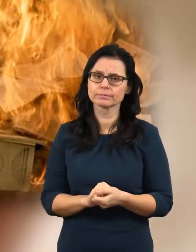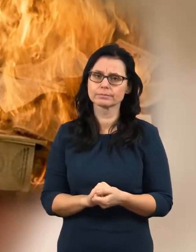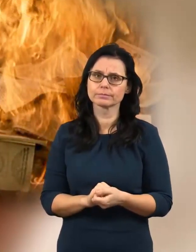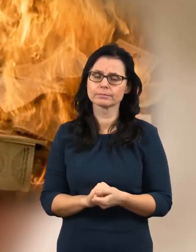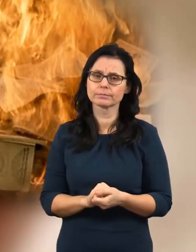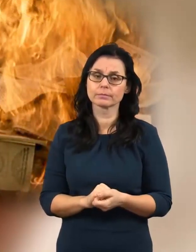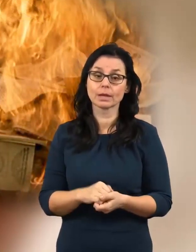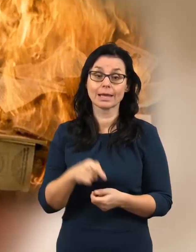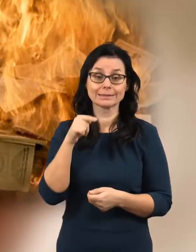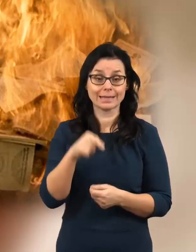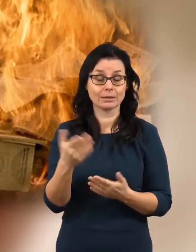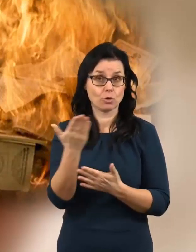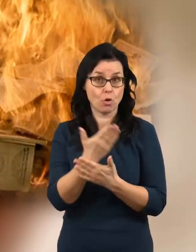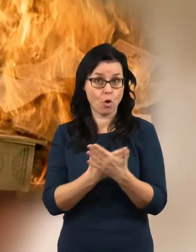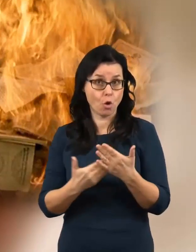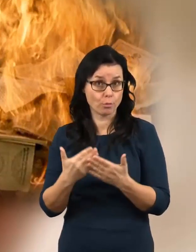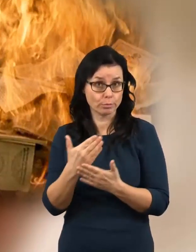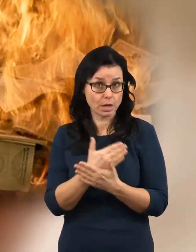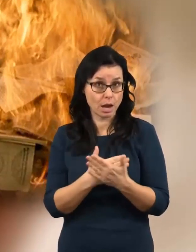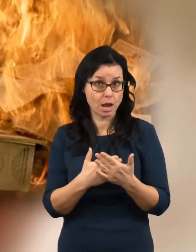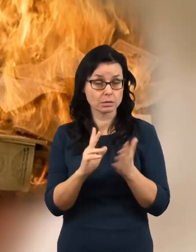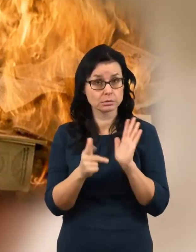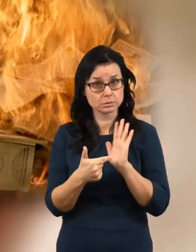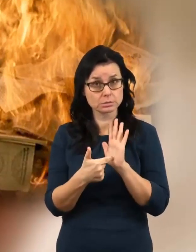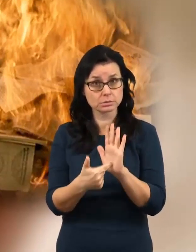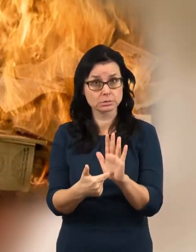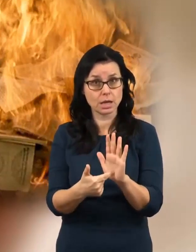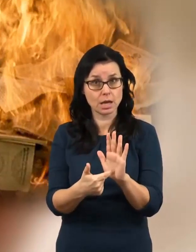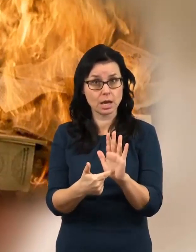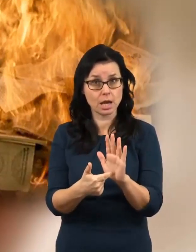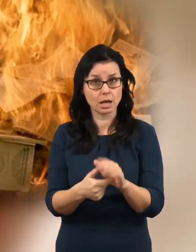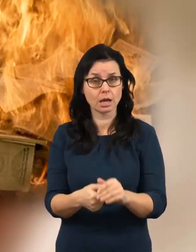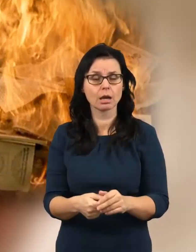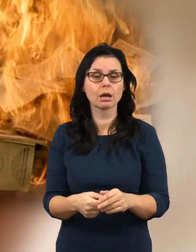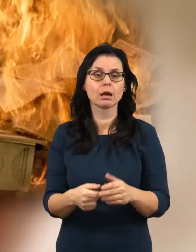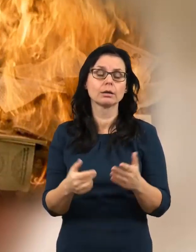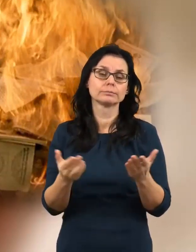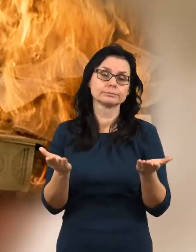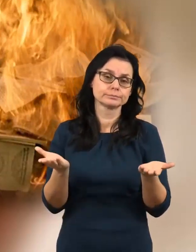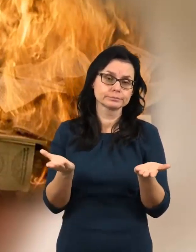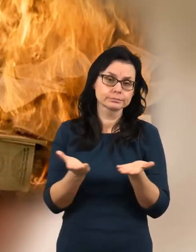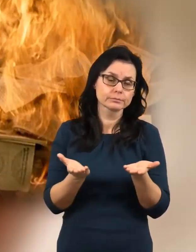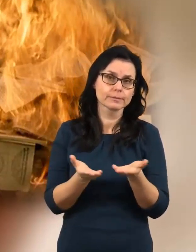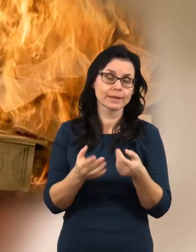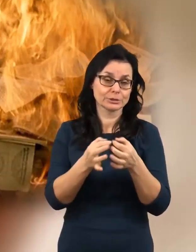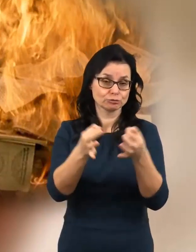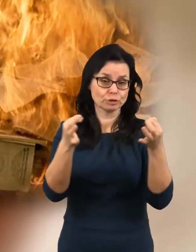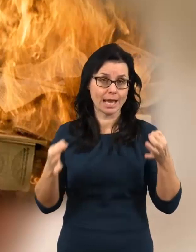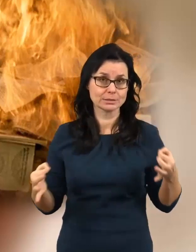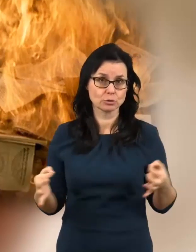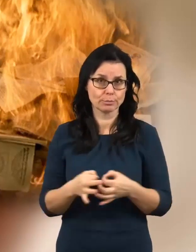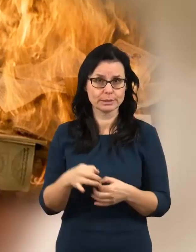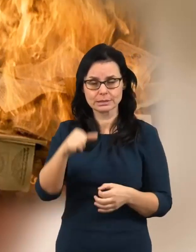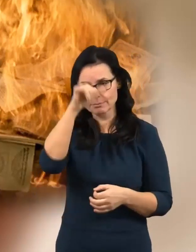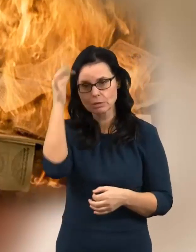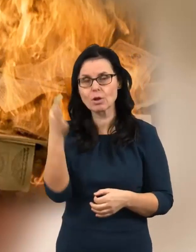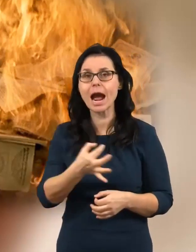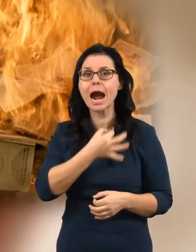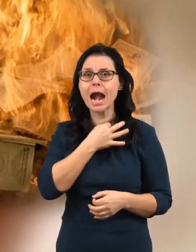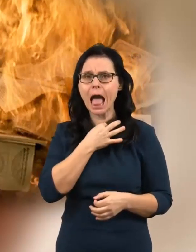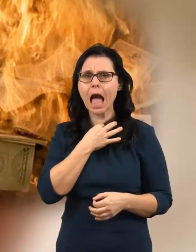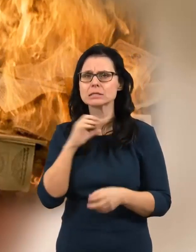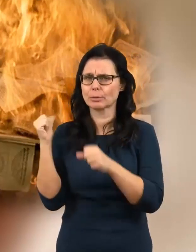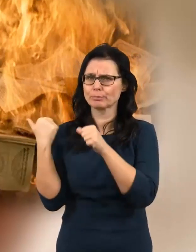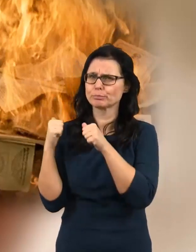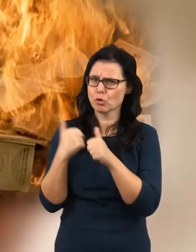Tento obrázek posílám vám s ohledem na časopis Hlas mučedníků.